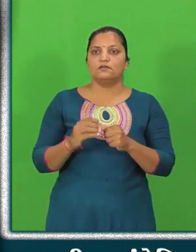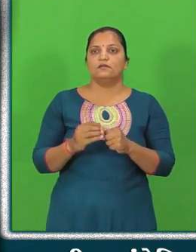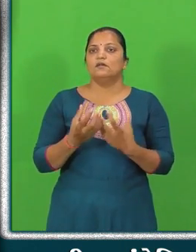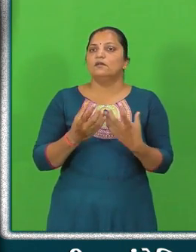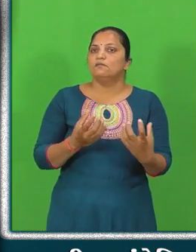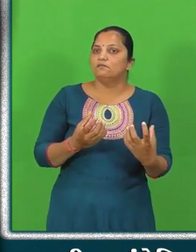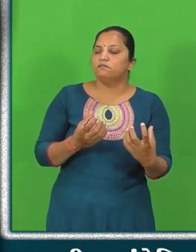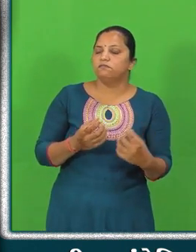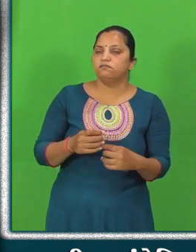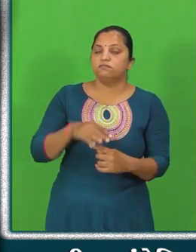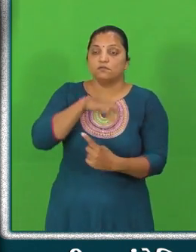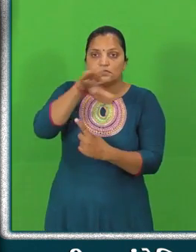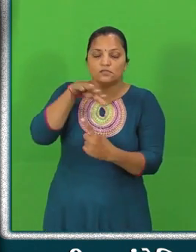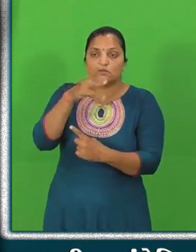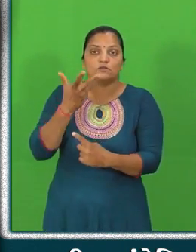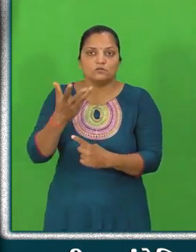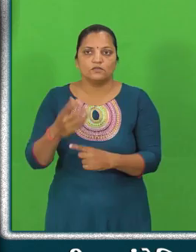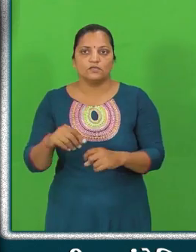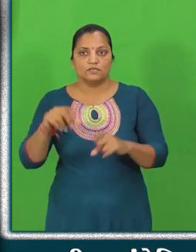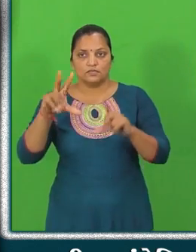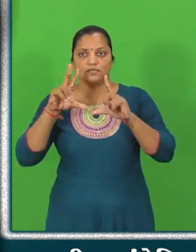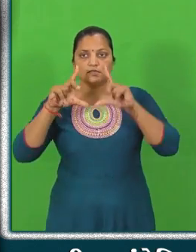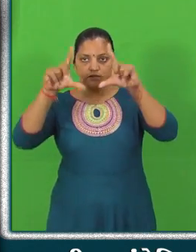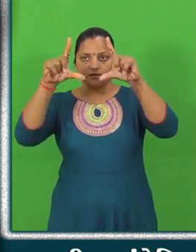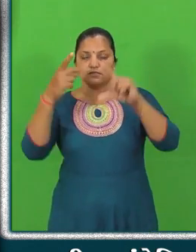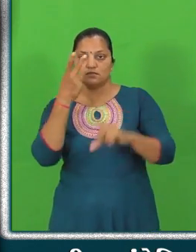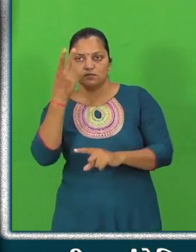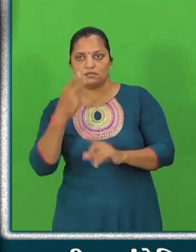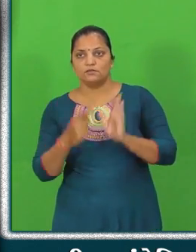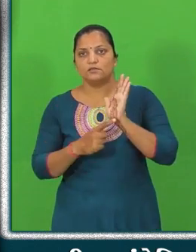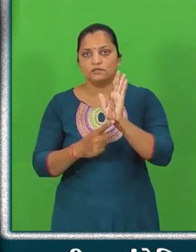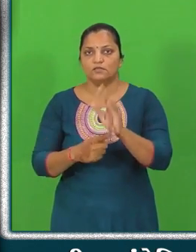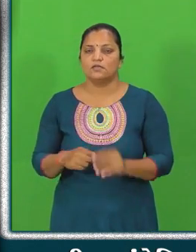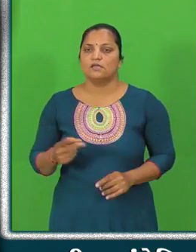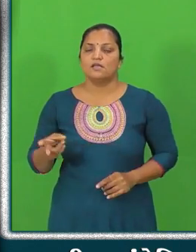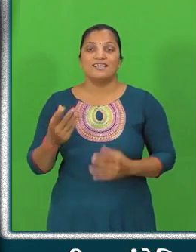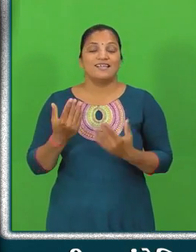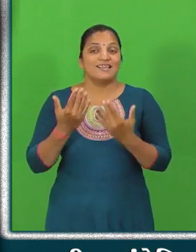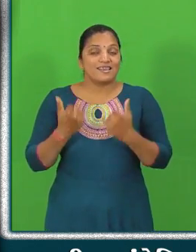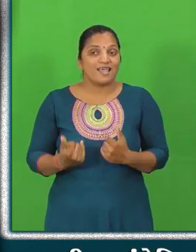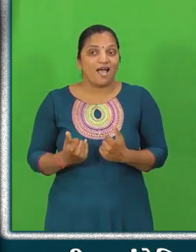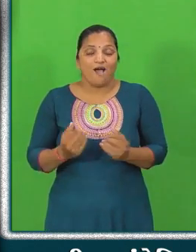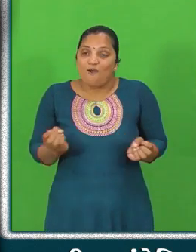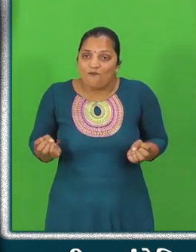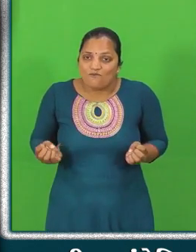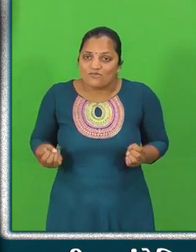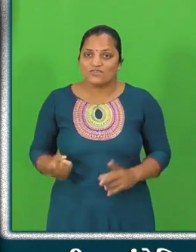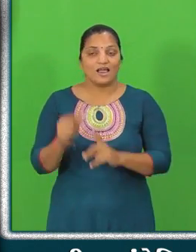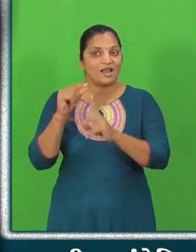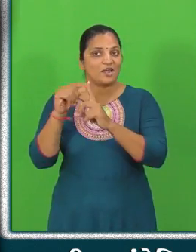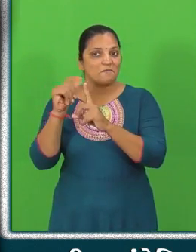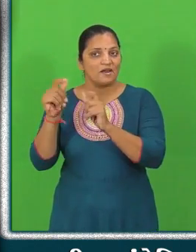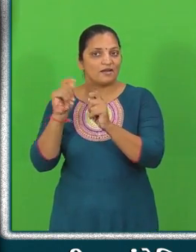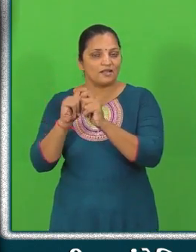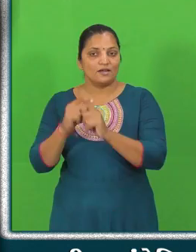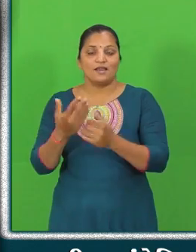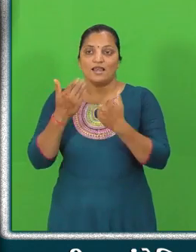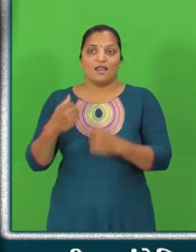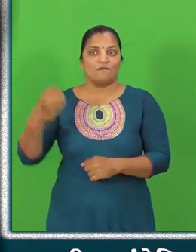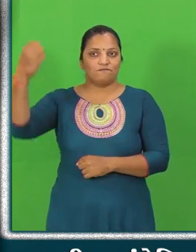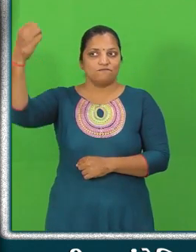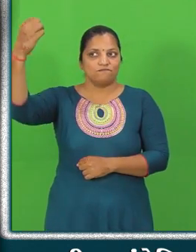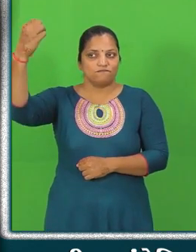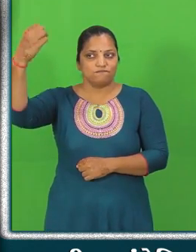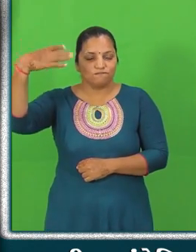ત્યારે પરિસ્થિતિ શું થાય છે, આપણે અહીંયા તમારી સામે ચિત્રમાં છે જ. લેટ્સ સ્ટાર્ટ પ્રેક્ટિકલ. આપણે લાઈટ બંધ કરીશું